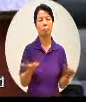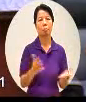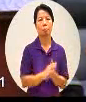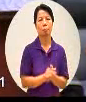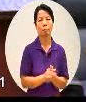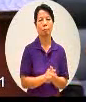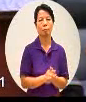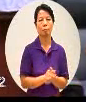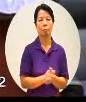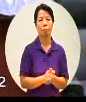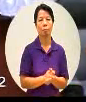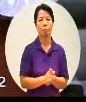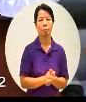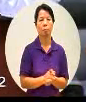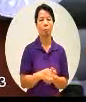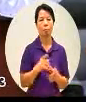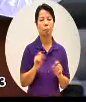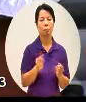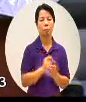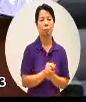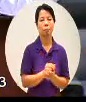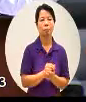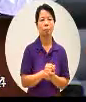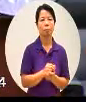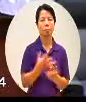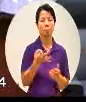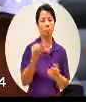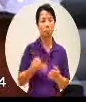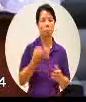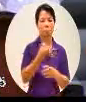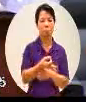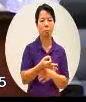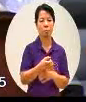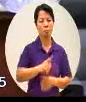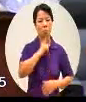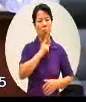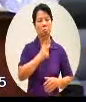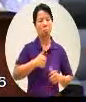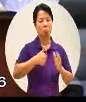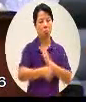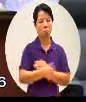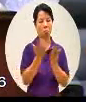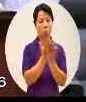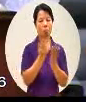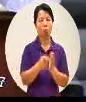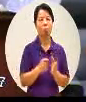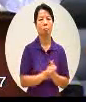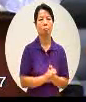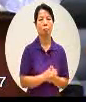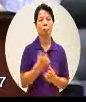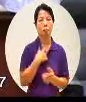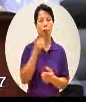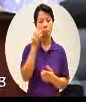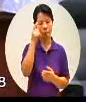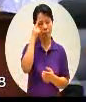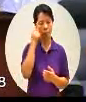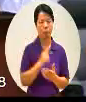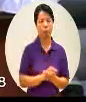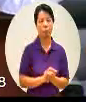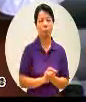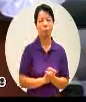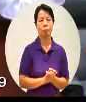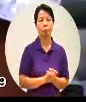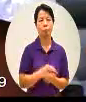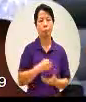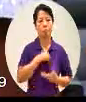你这个，你说不是多钱入学啊？这个真的是多钱入学呢？我嘛烦恼以后囡仔买要安怎栽培